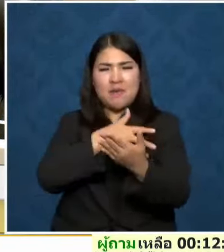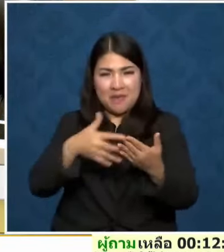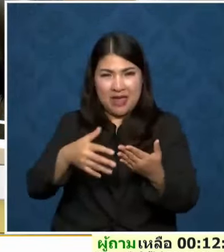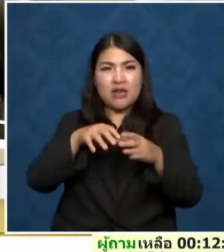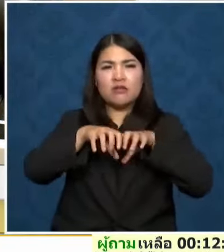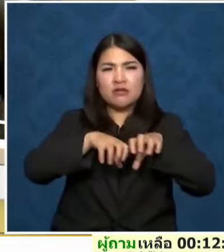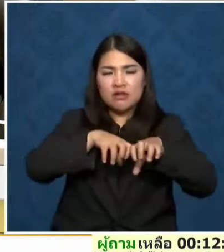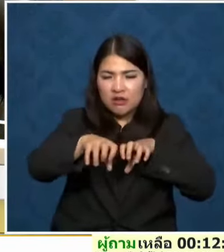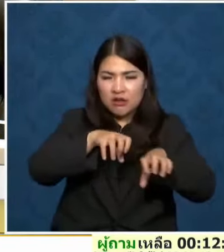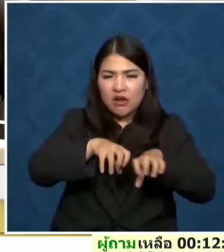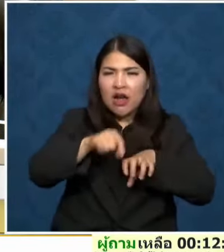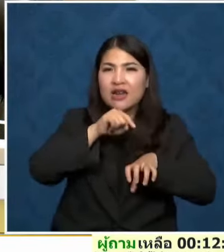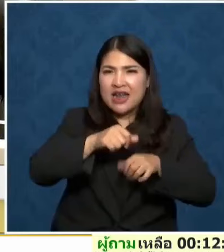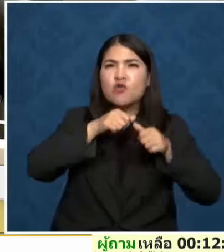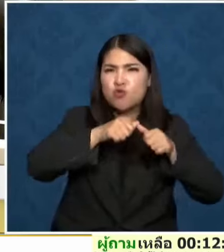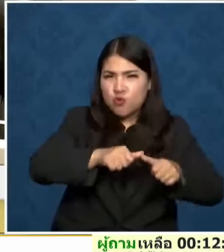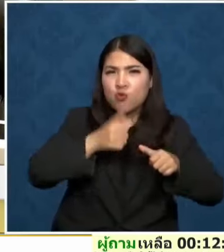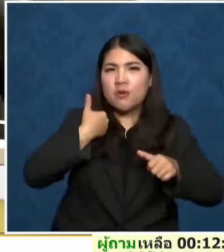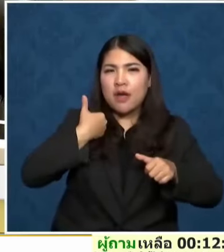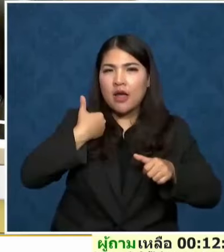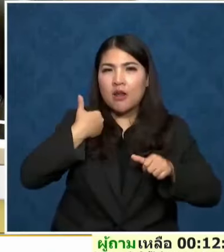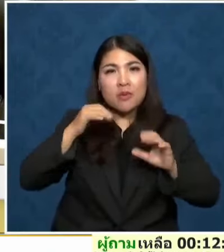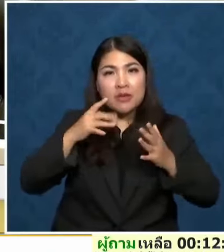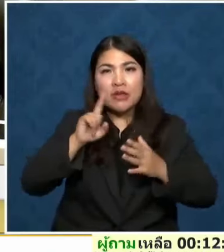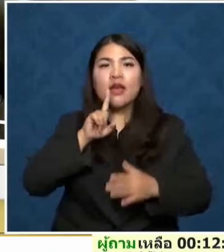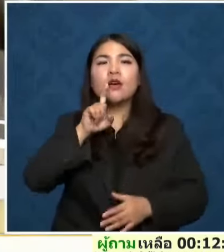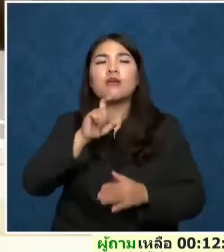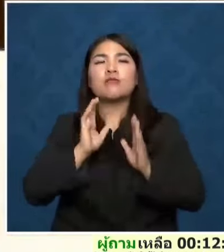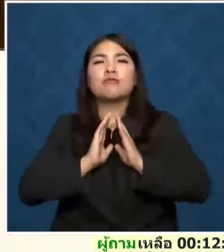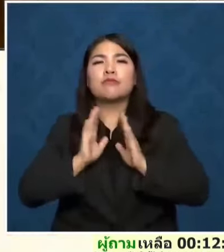อบคุณครั เธchem ranting